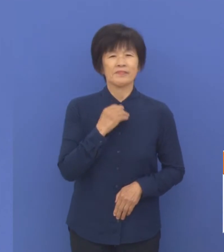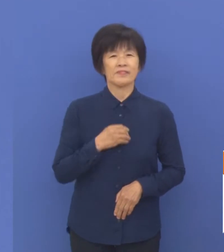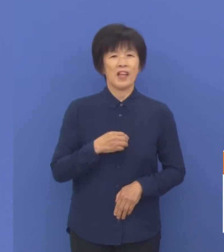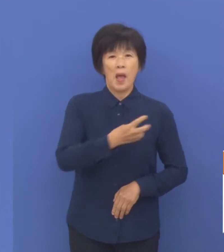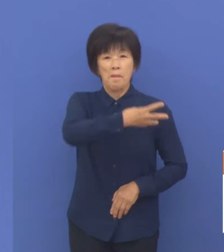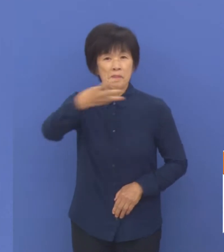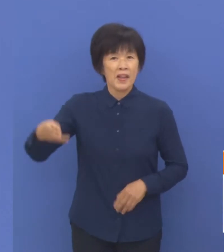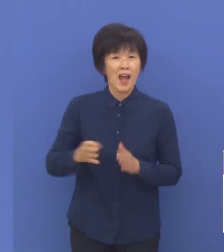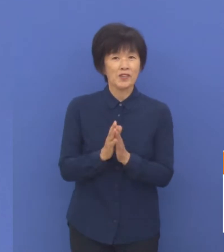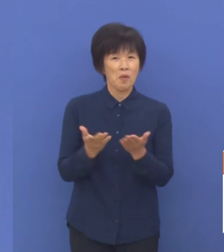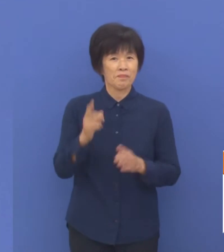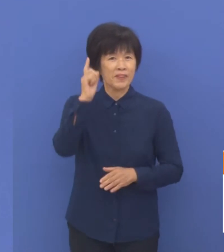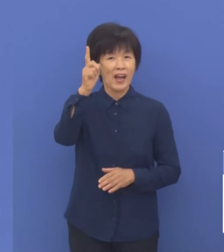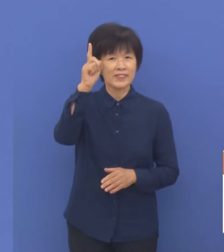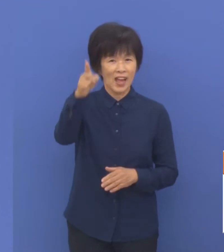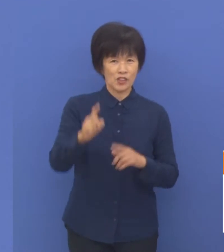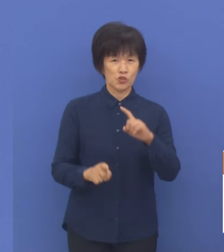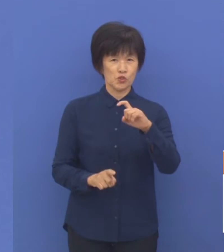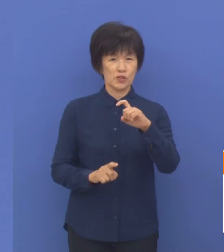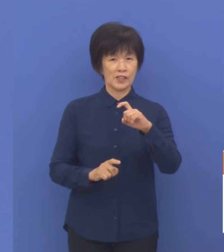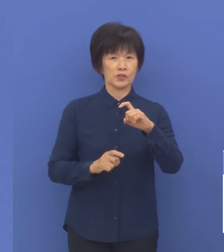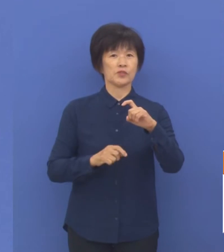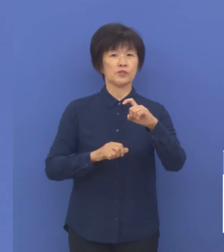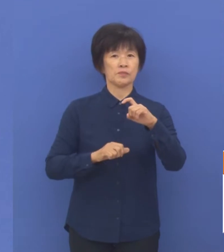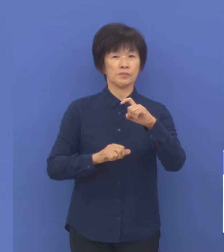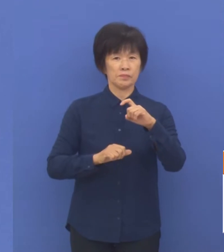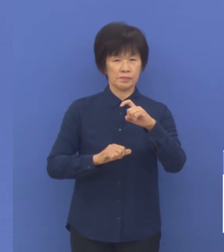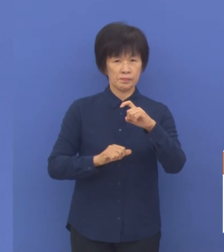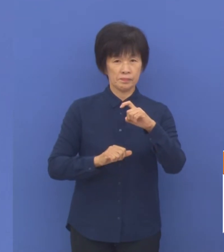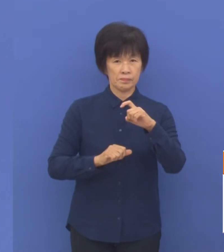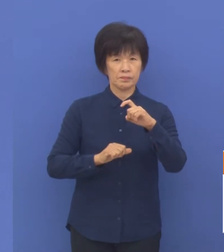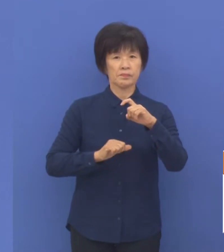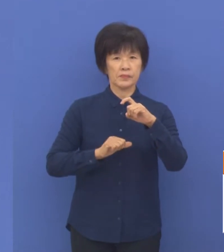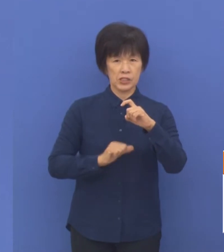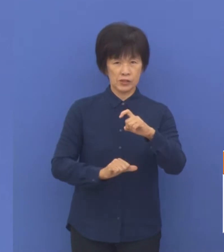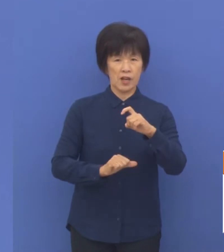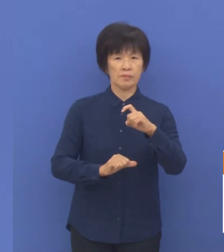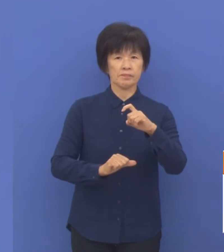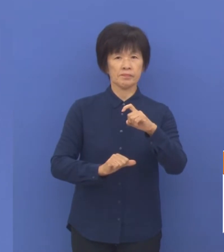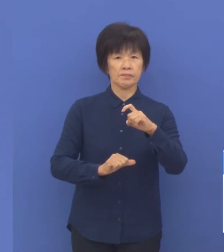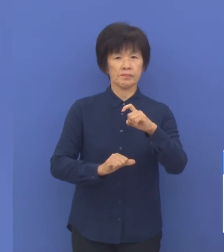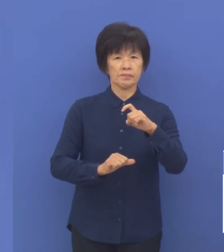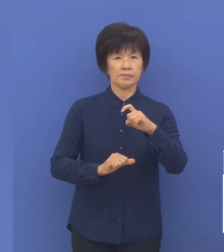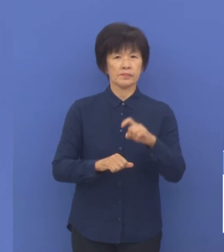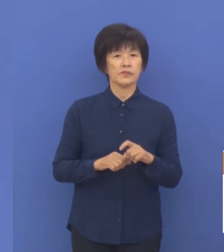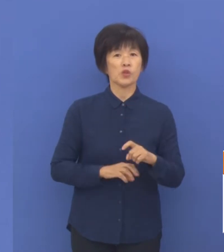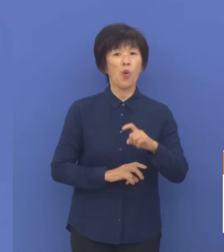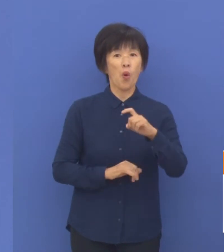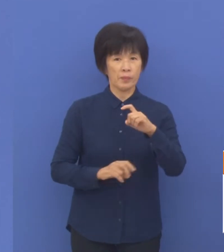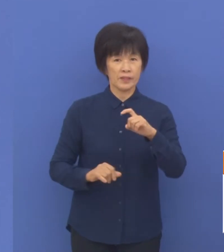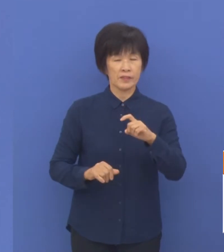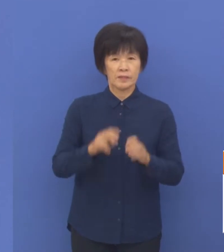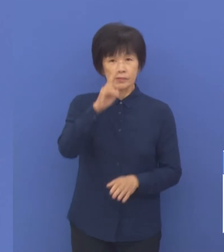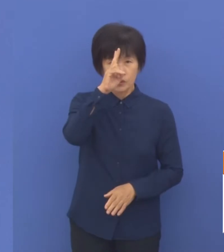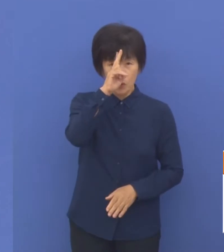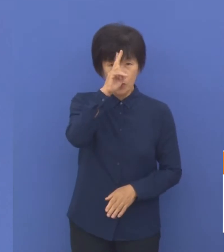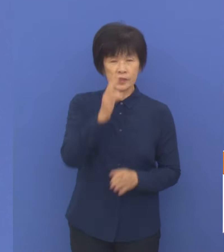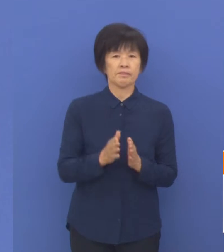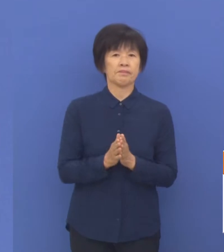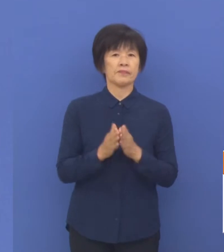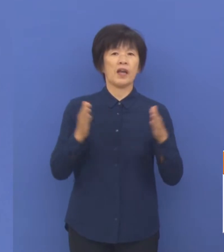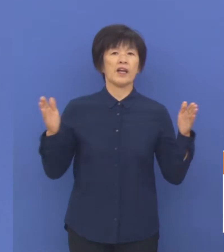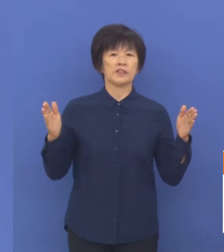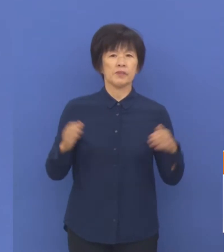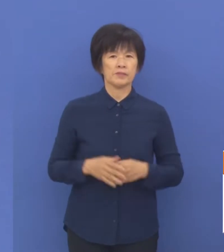音がいよいよ明日10月9日失礼しました10月5日土曜日正午に